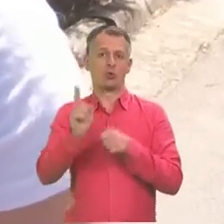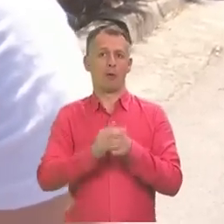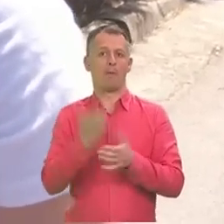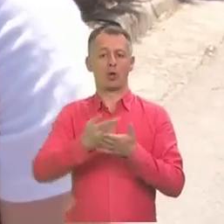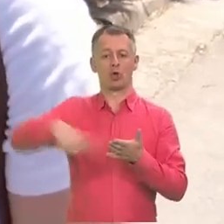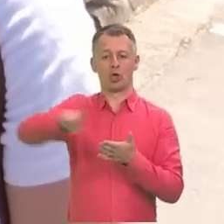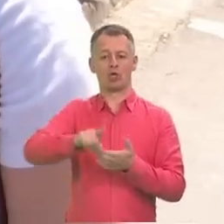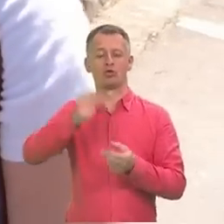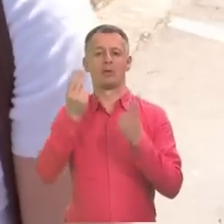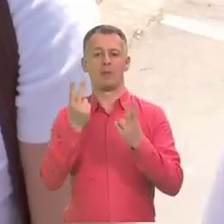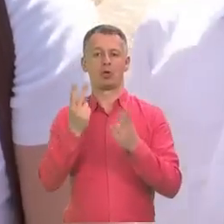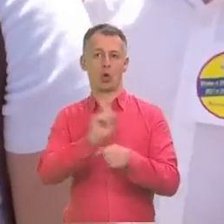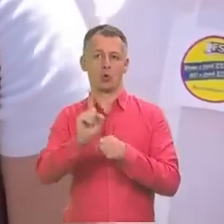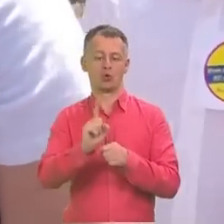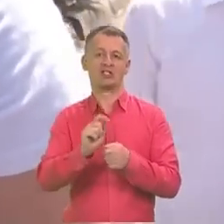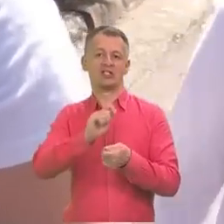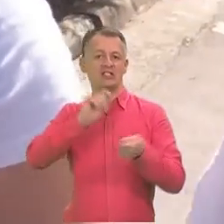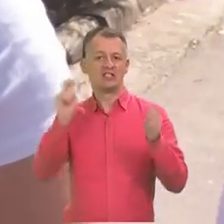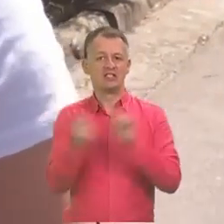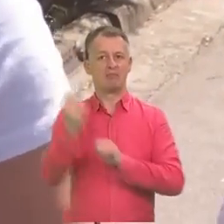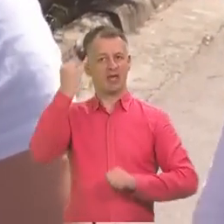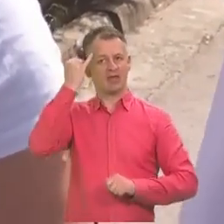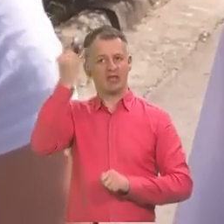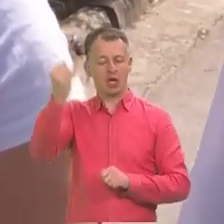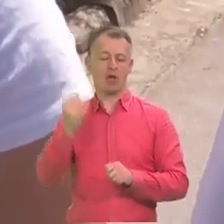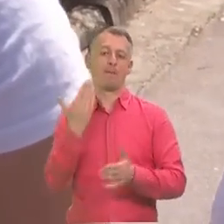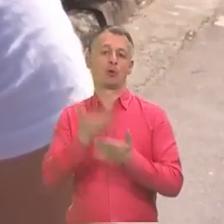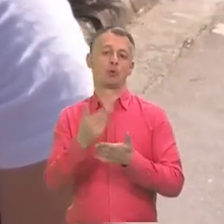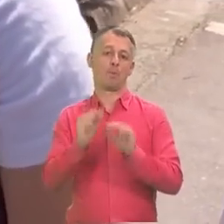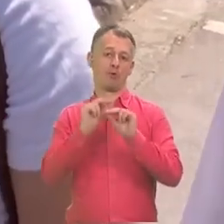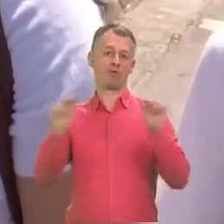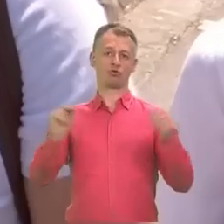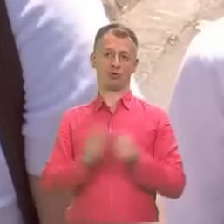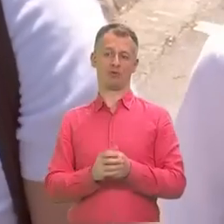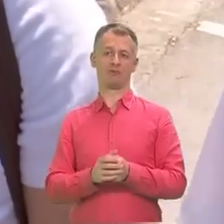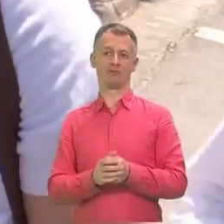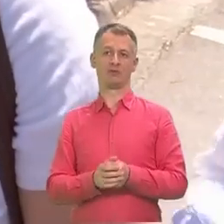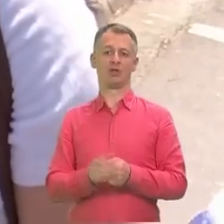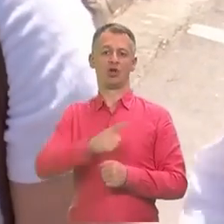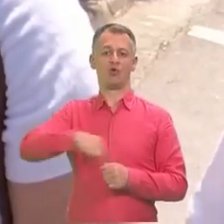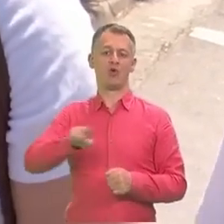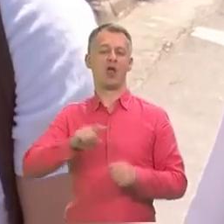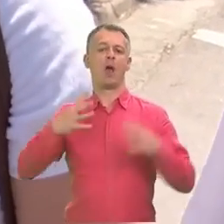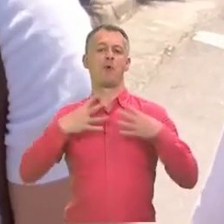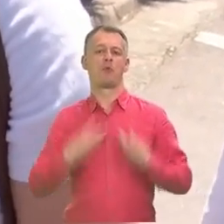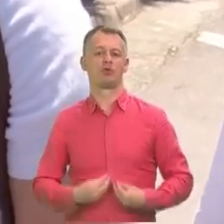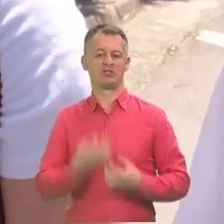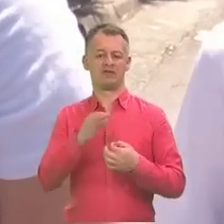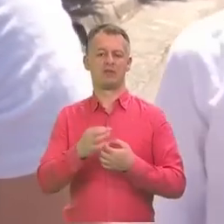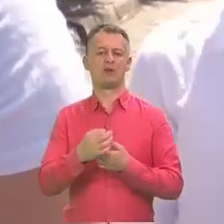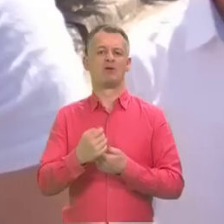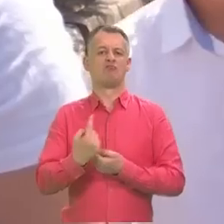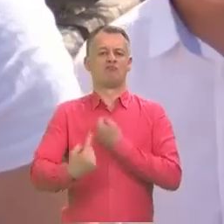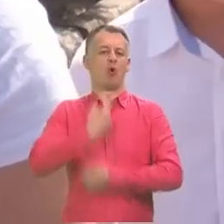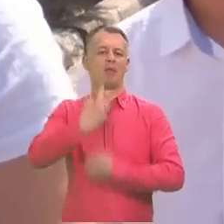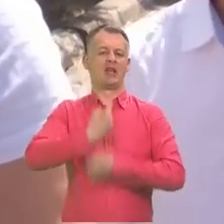este să schimbăm percepția socială vis-a-vis de profesori, pentru că am obosit să fim umiliți,